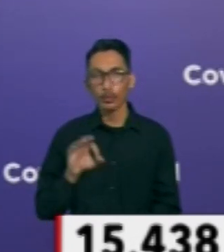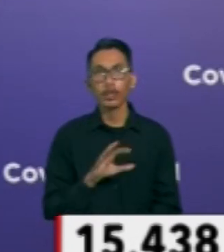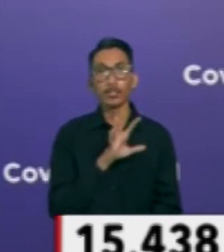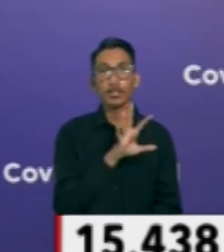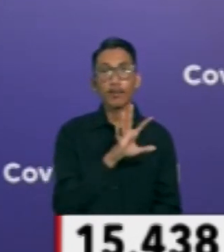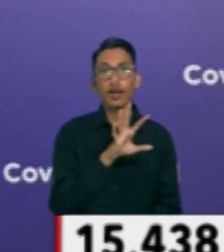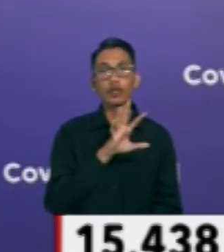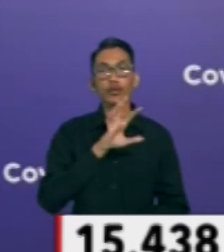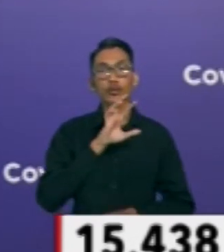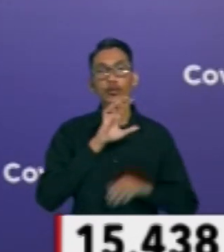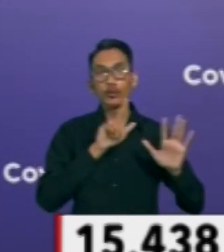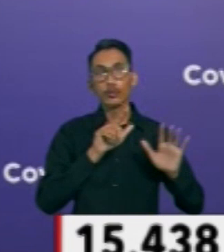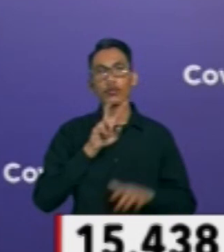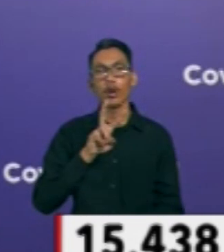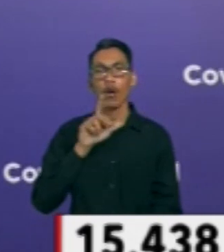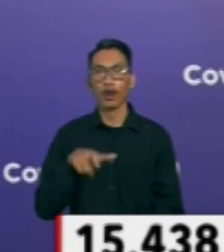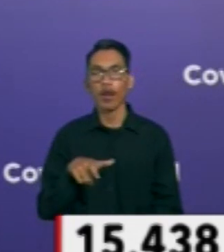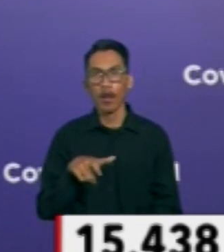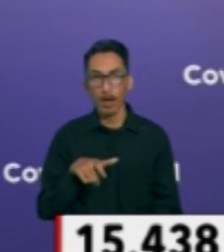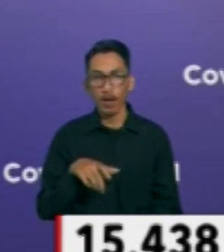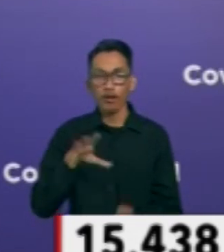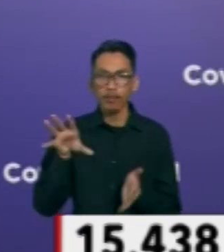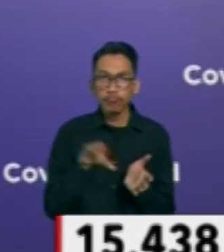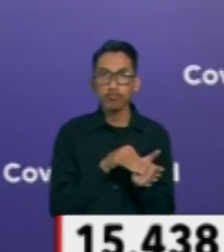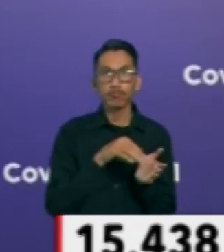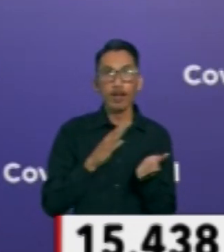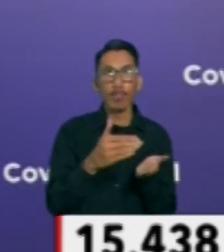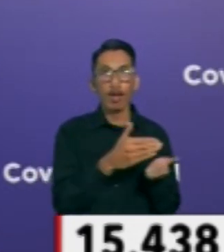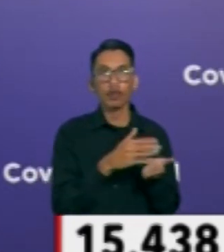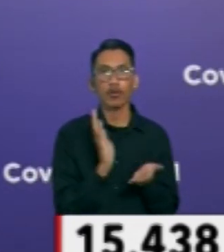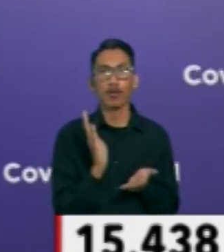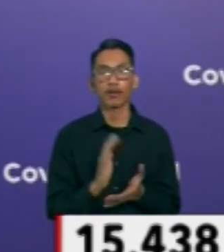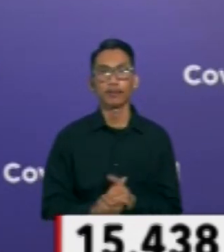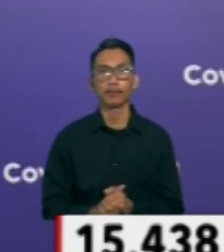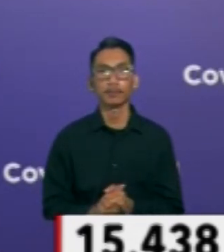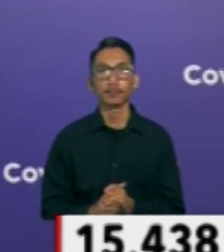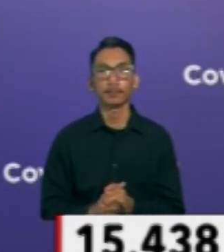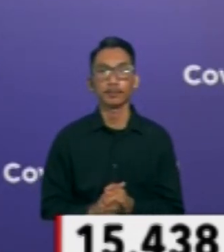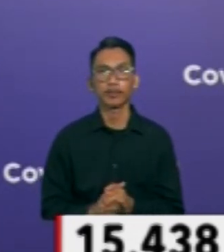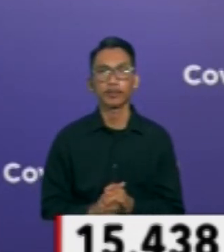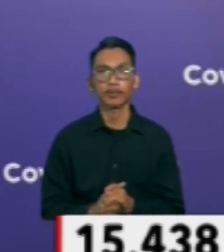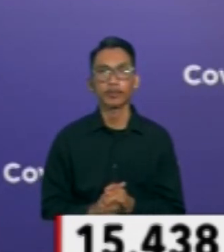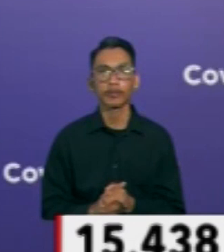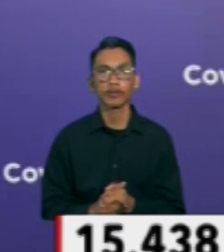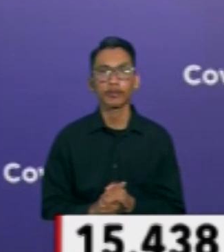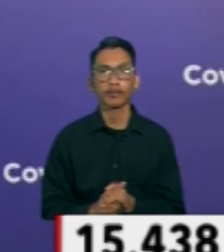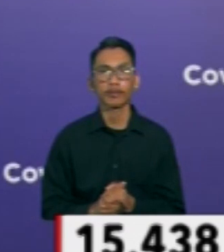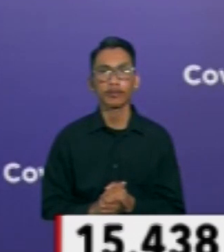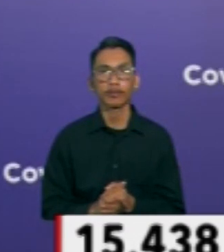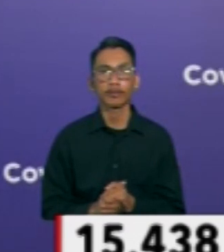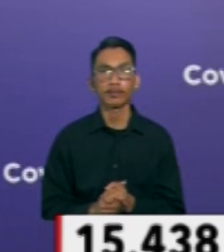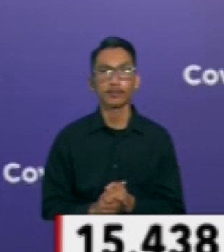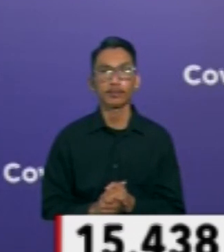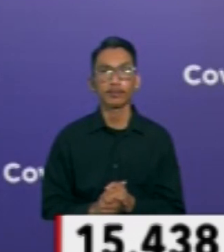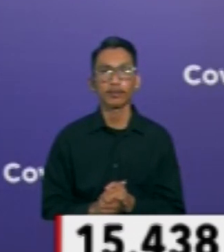123567 puluh dua orang Hai saudara-saudara dari kondisi ini kita